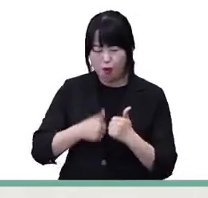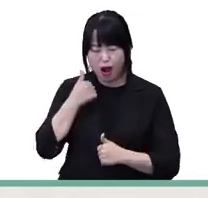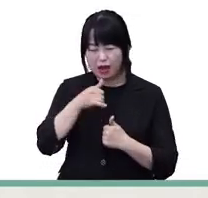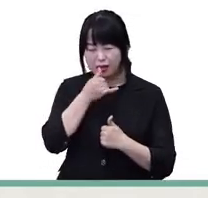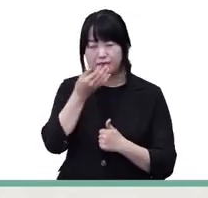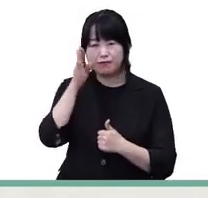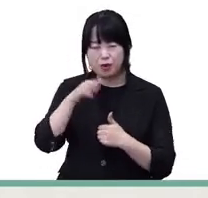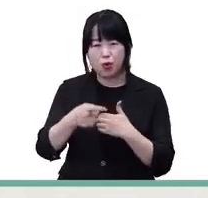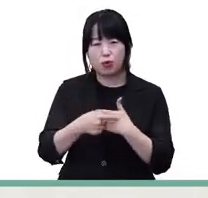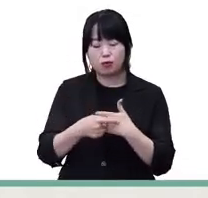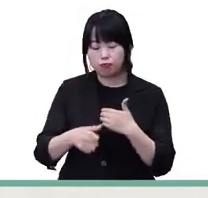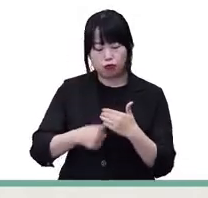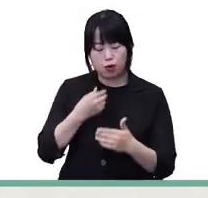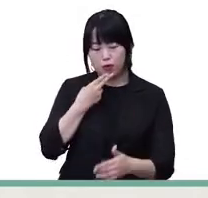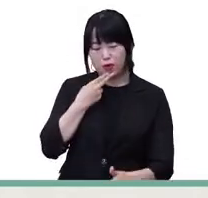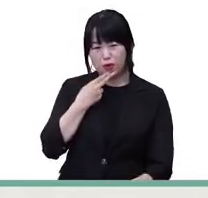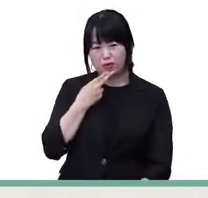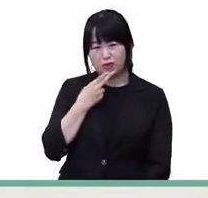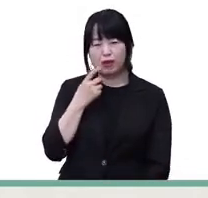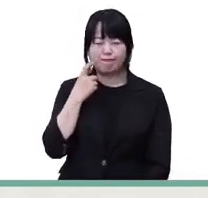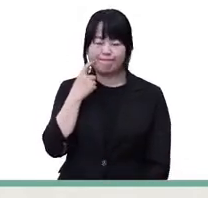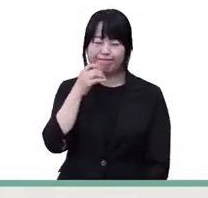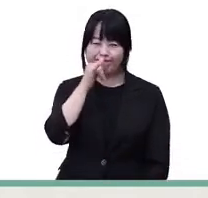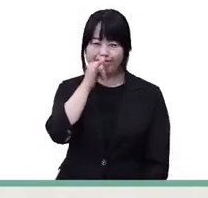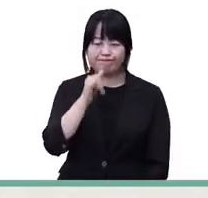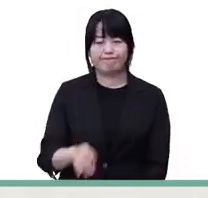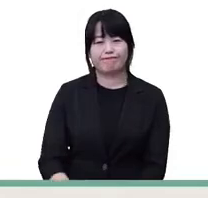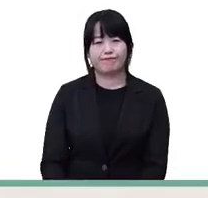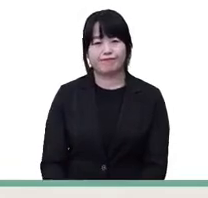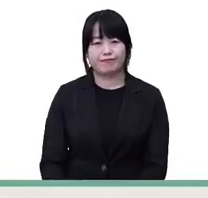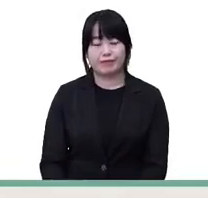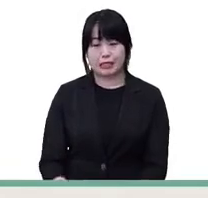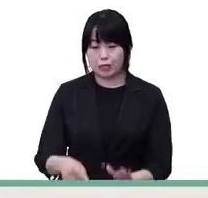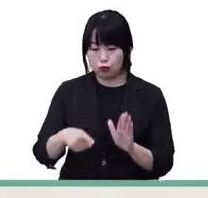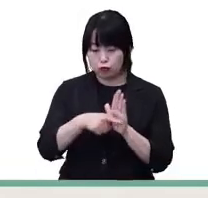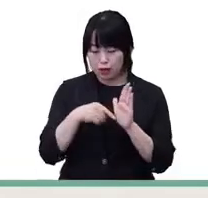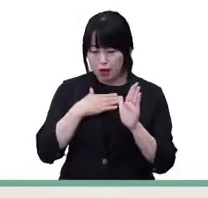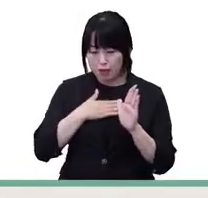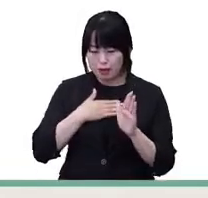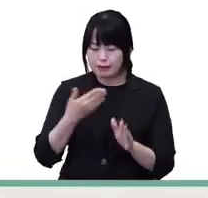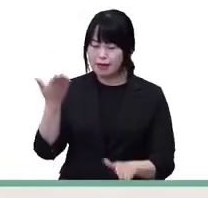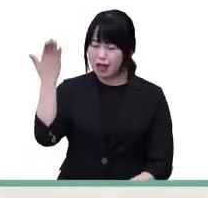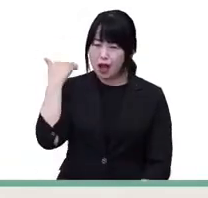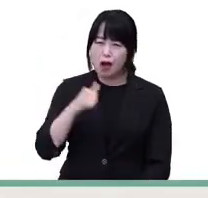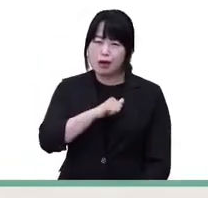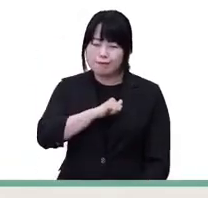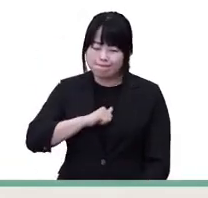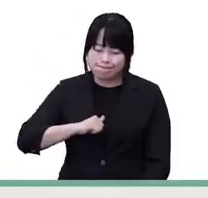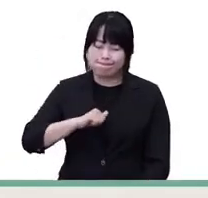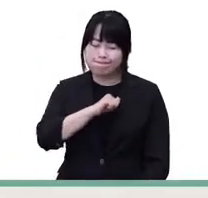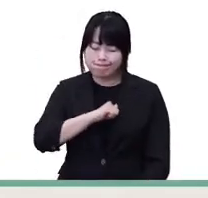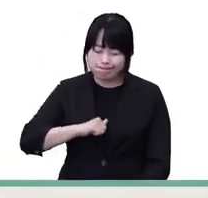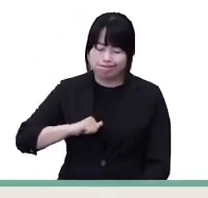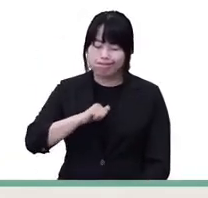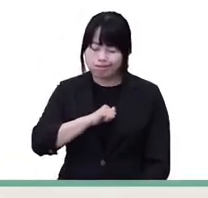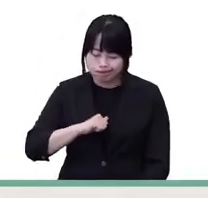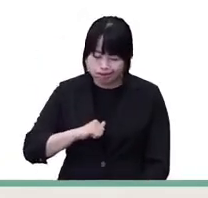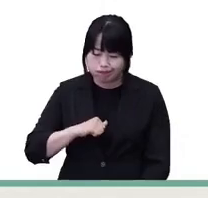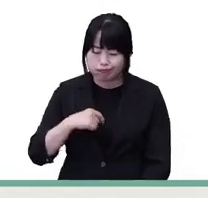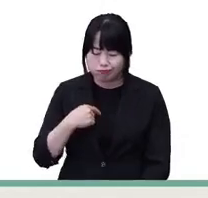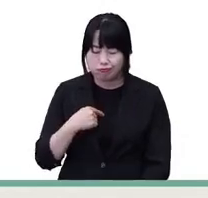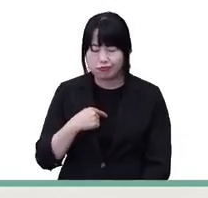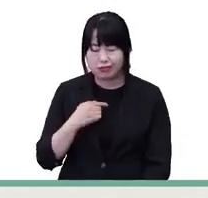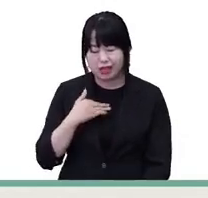거죠. 그래서 이 부정적인 감정을 우리가 예전에는 꾹꾹 참아놓는 게 어른이라고 했고,